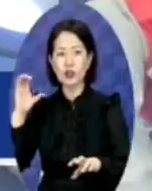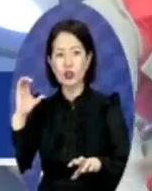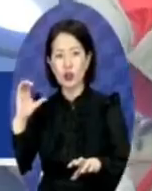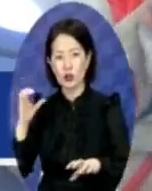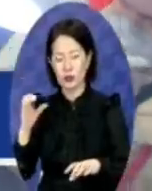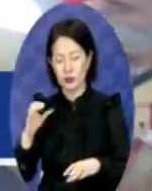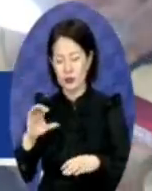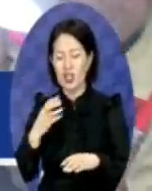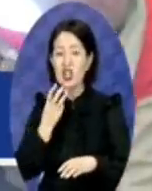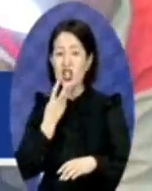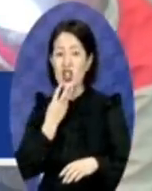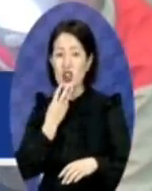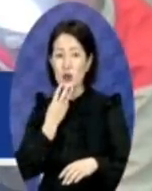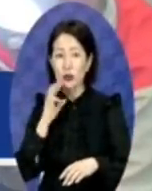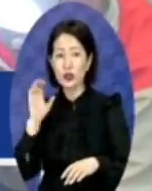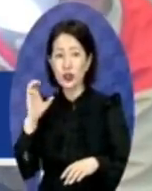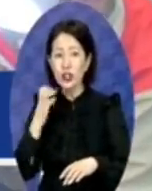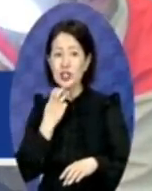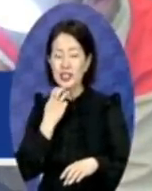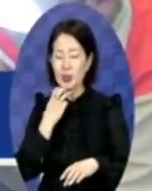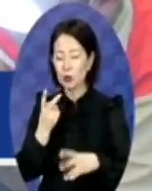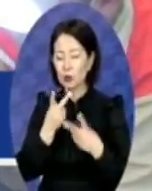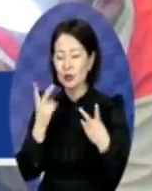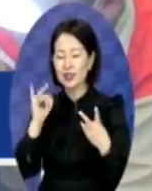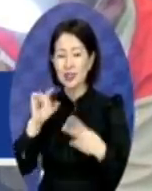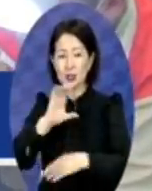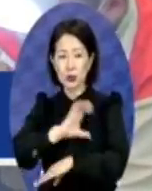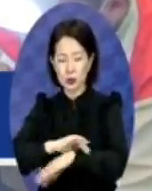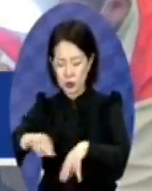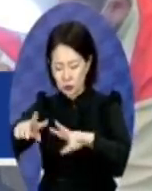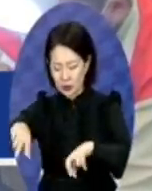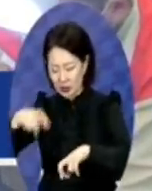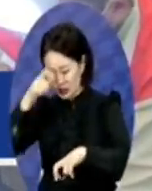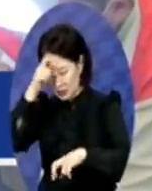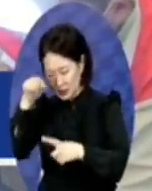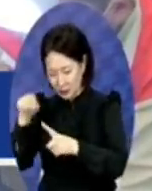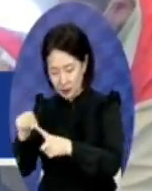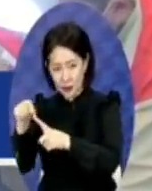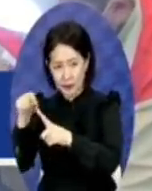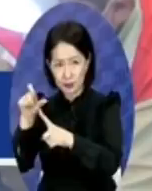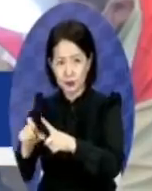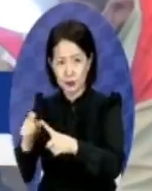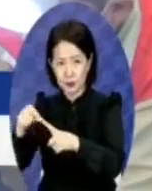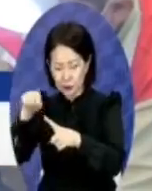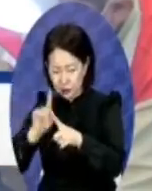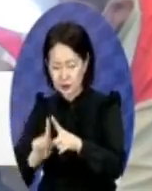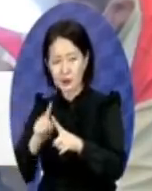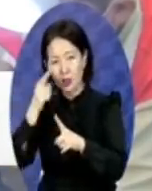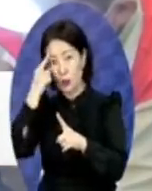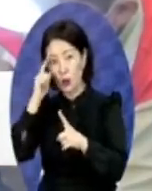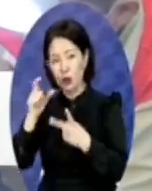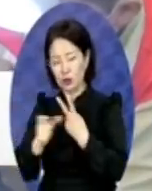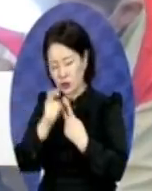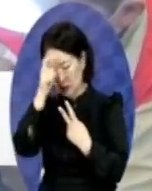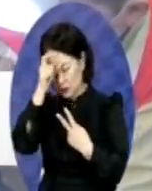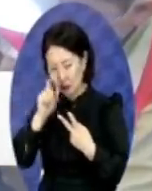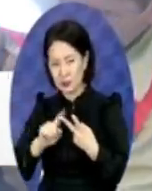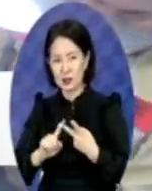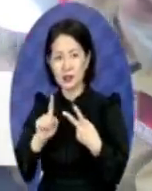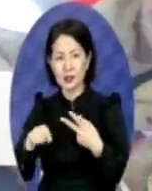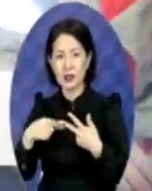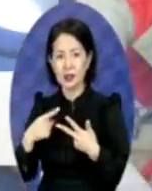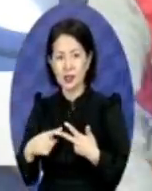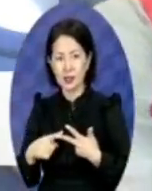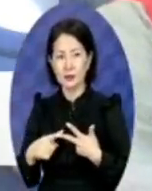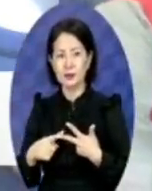Солонгосын Сеулийн үндэсний их сургуулийн судлаач эрдэмтэн болон одоо түүний дараа Монголын эрдэмтэд тэгээд